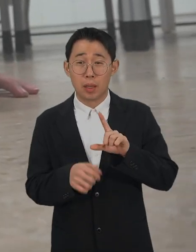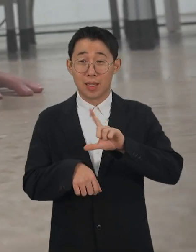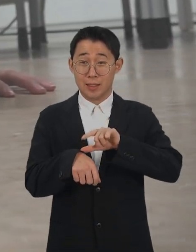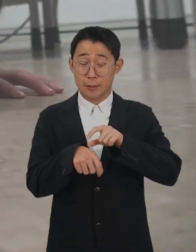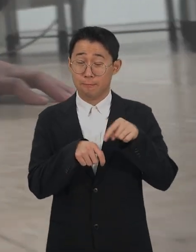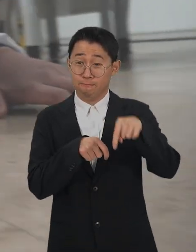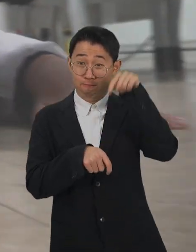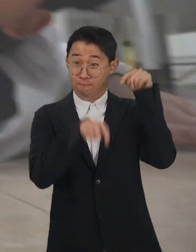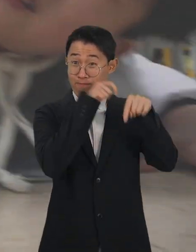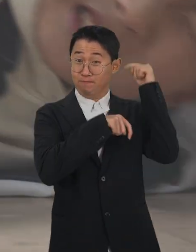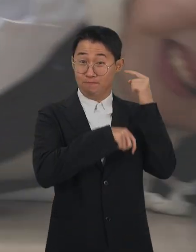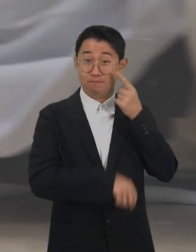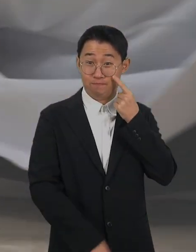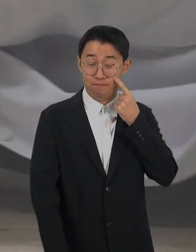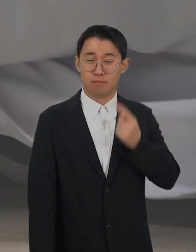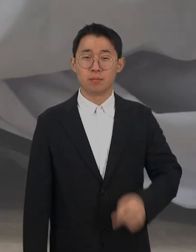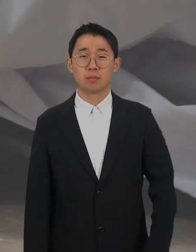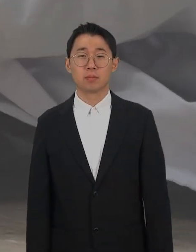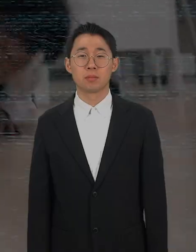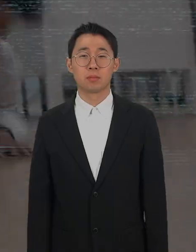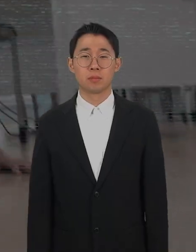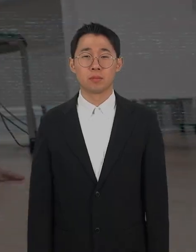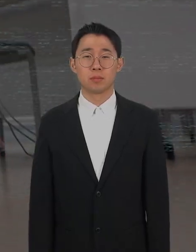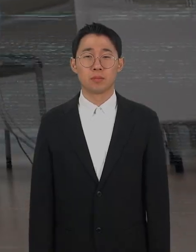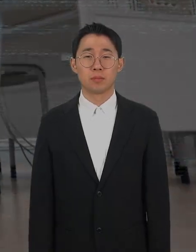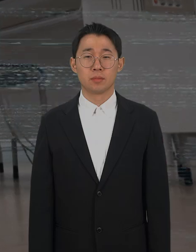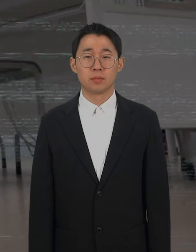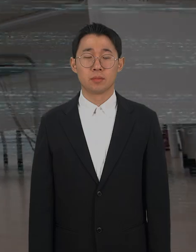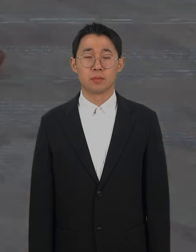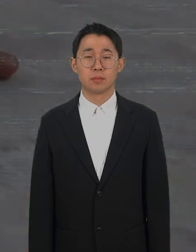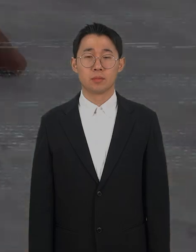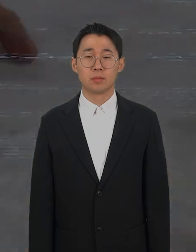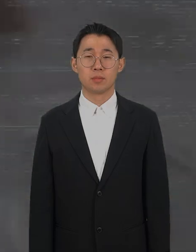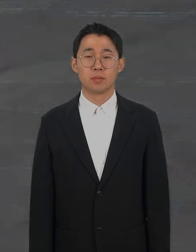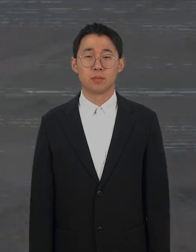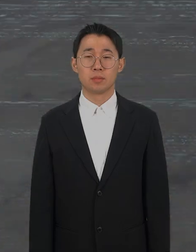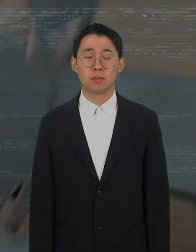장면, 시간을 되돌려 알아봅시다.